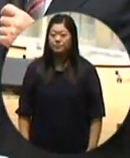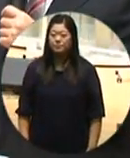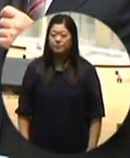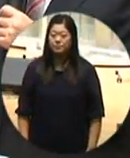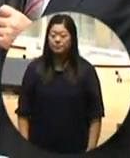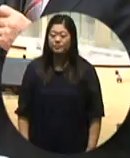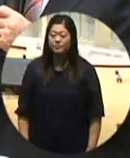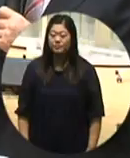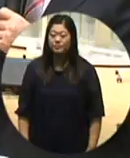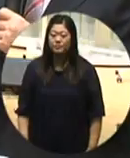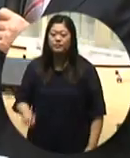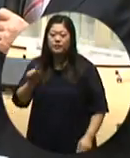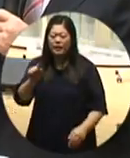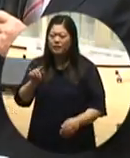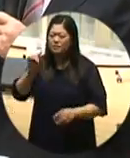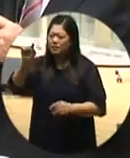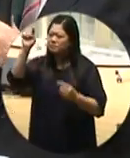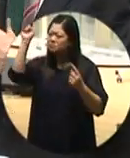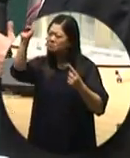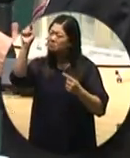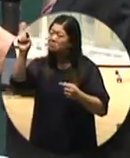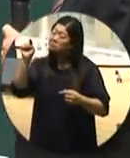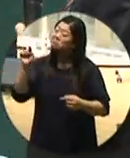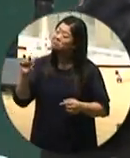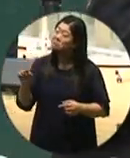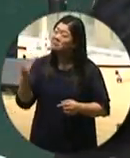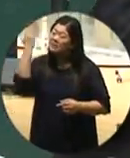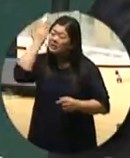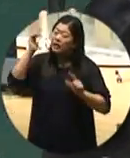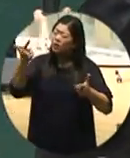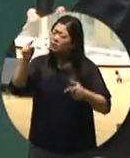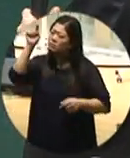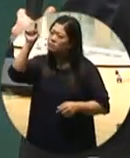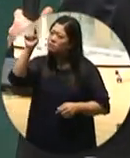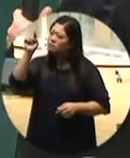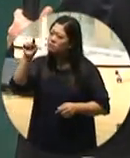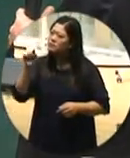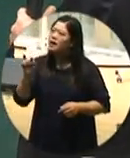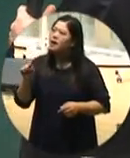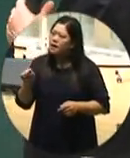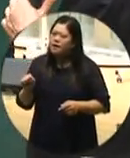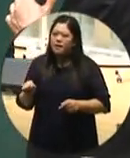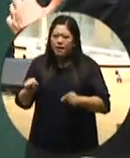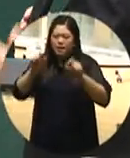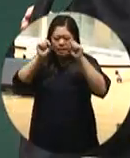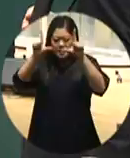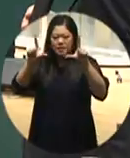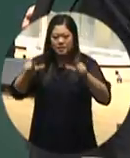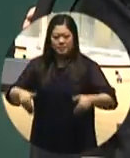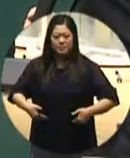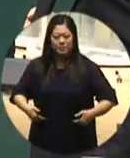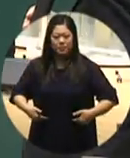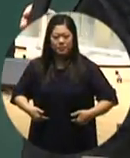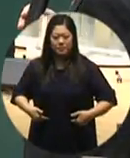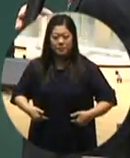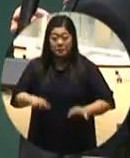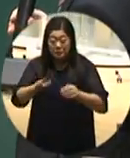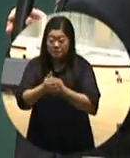중요한 창구하고 눈을 뜨셔야 돼요. Really keep these things in mind, these important things in mind, and then really open your eyes. 이것은